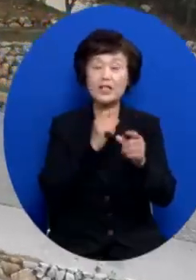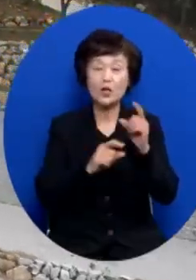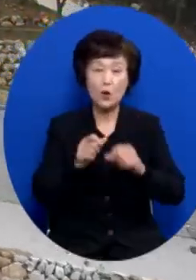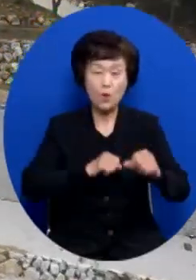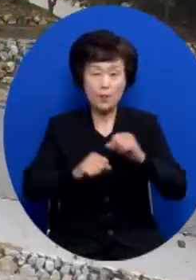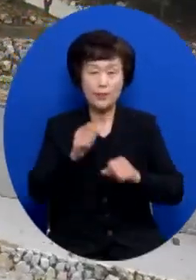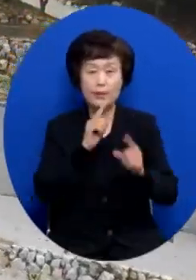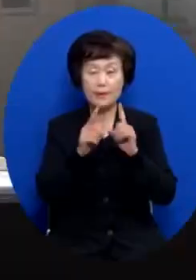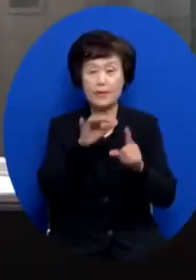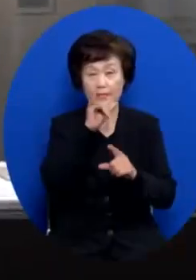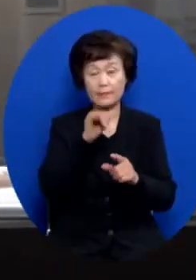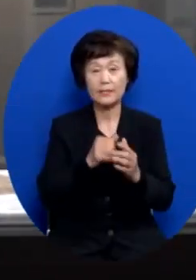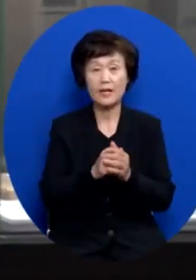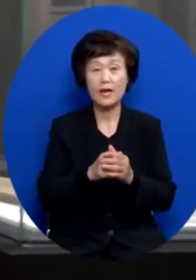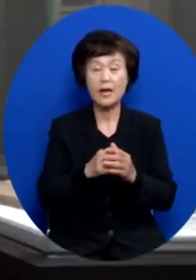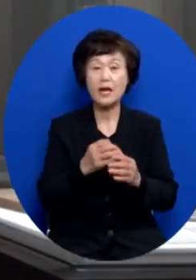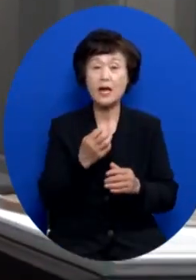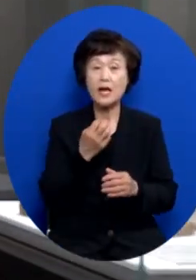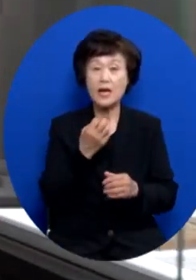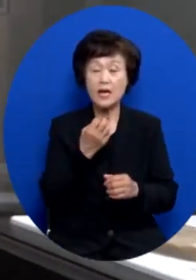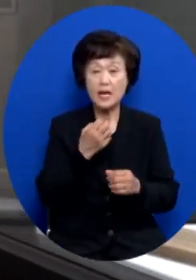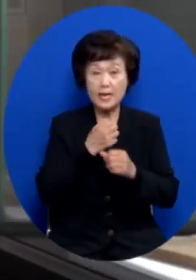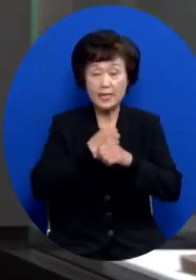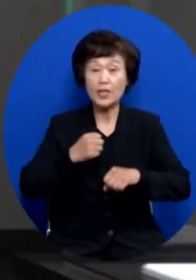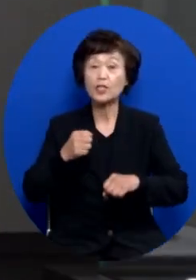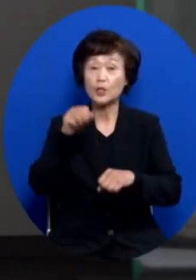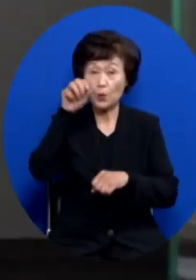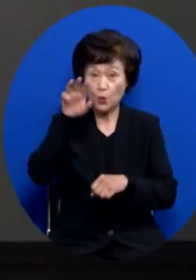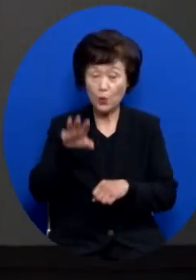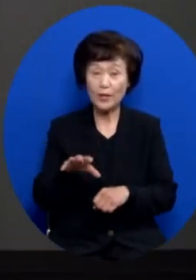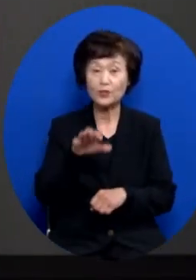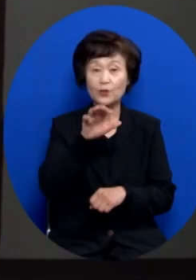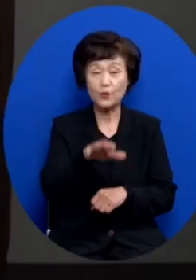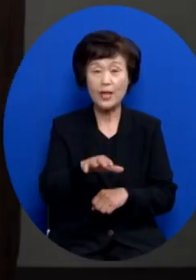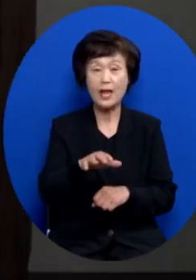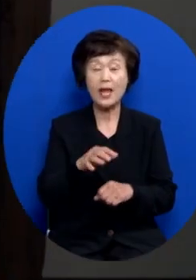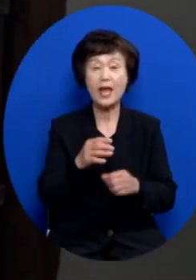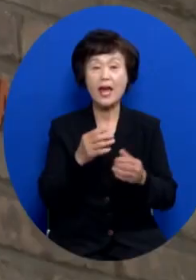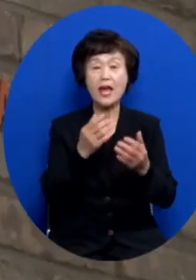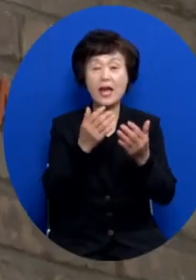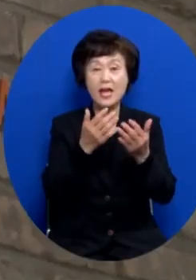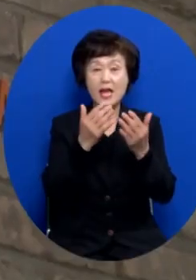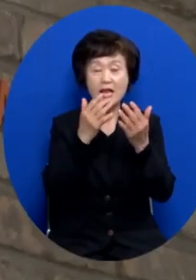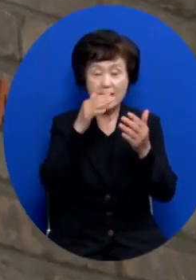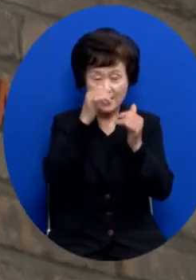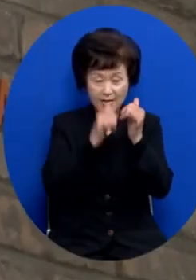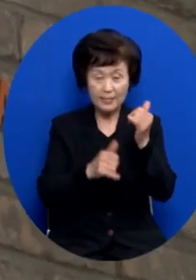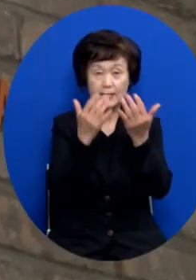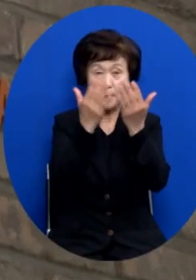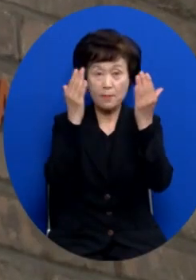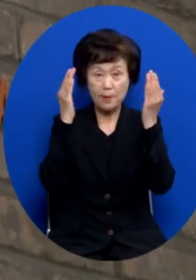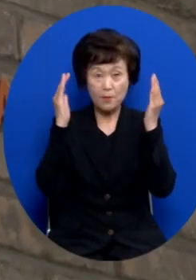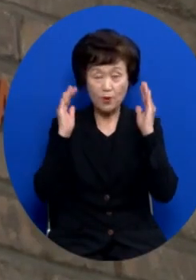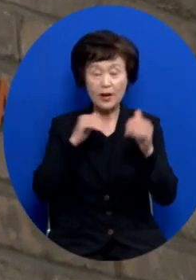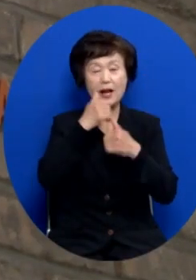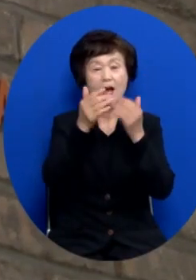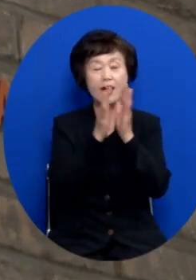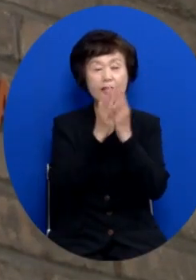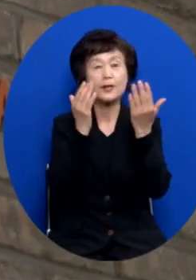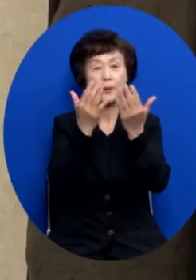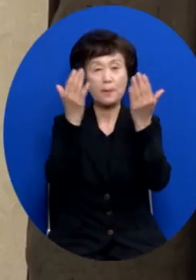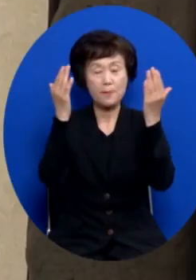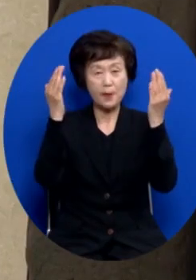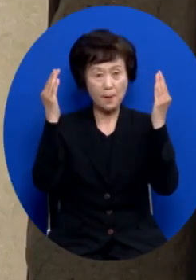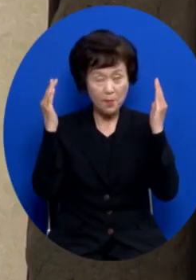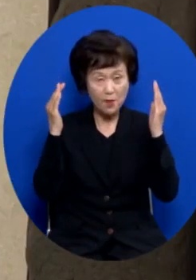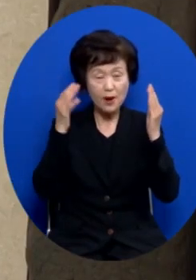유나이티드 문화재단은 경기도 광주의 히스토리 캠퍼스에 근대 기독교 역사 박물관과 성경 박물관을 건립해 전시